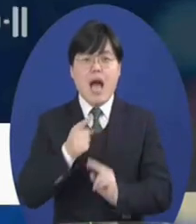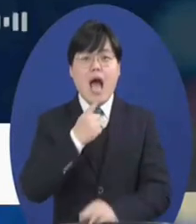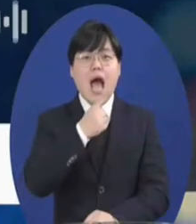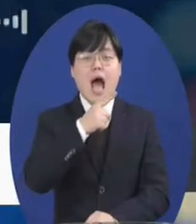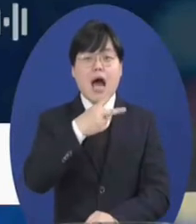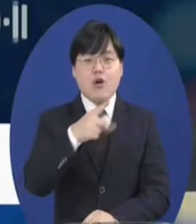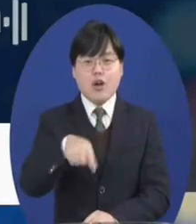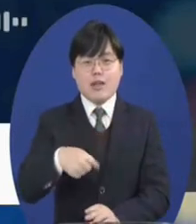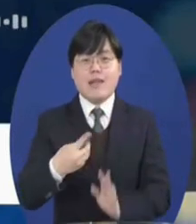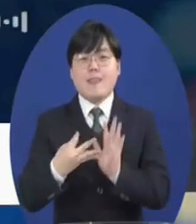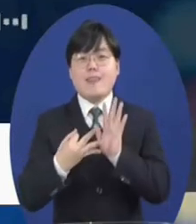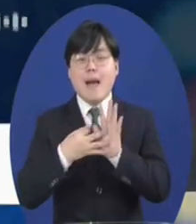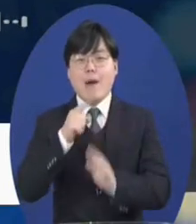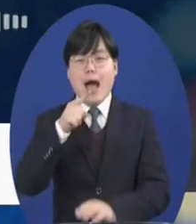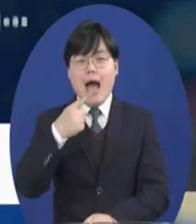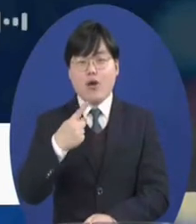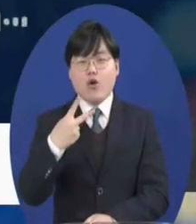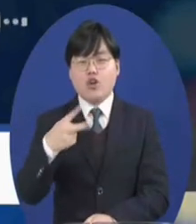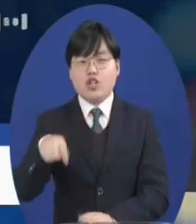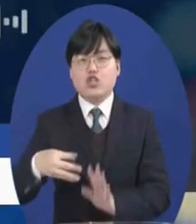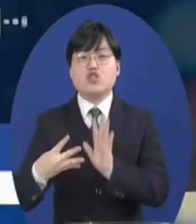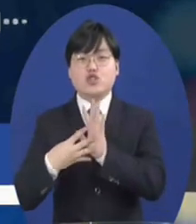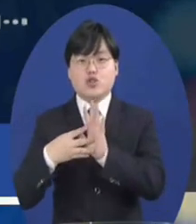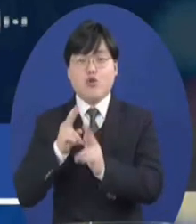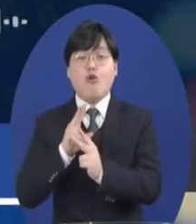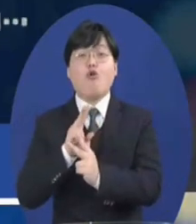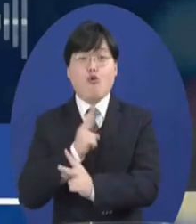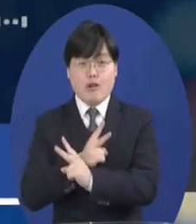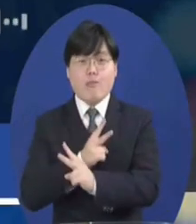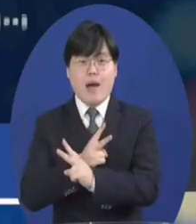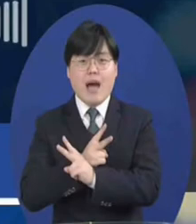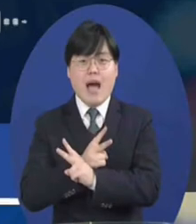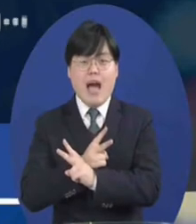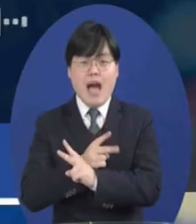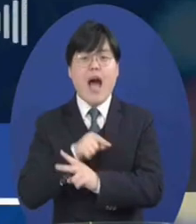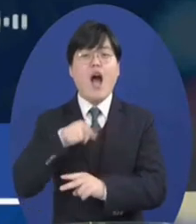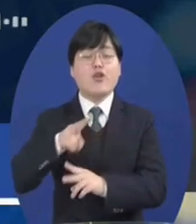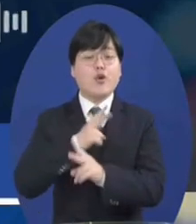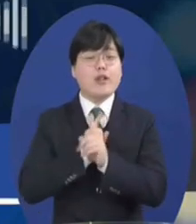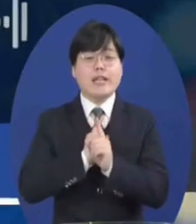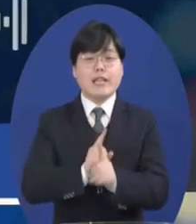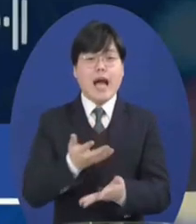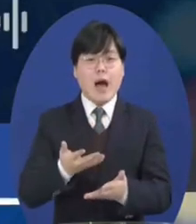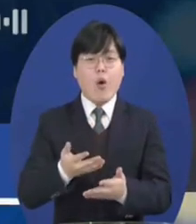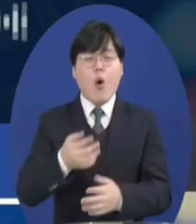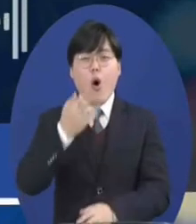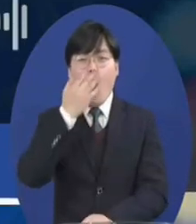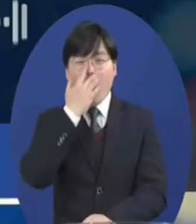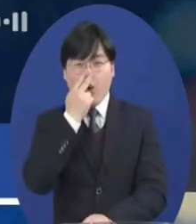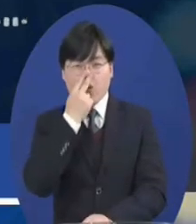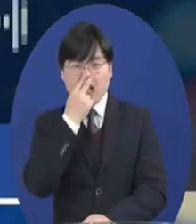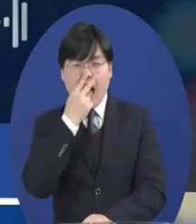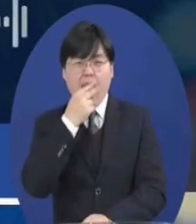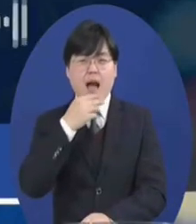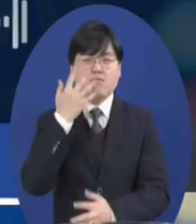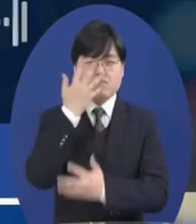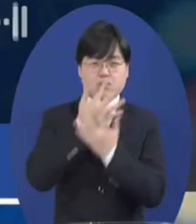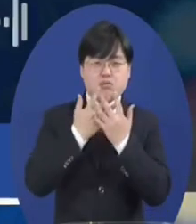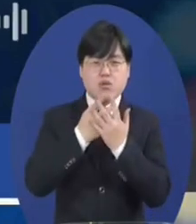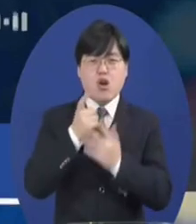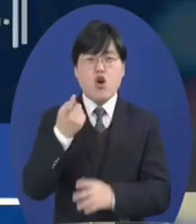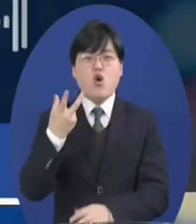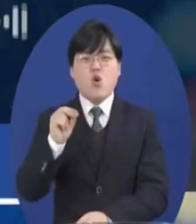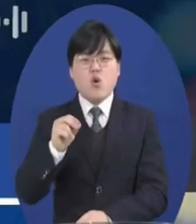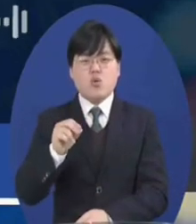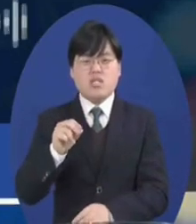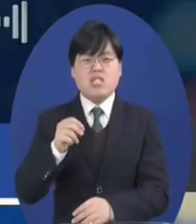8, 12-ийн 9 гэдэг залтууд байдаг. Тухайн залттай холбоотойгоор дараа ажил үйлчлэхийг хэрэглэгчийн хурам нэгжлэх төрөвдүүлэх хүч